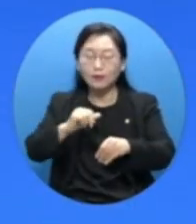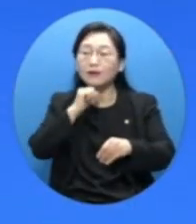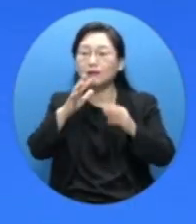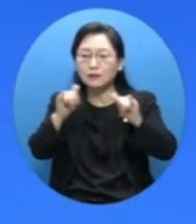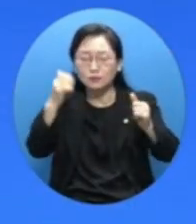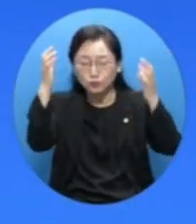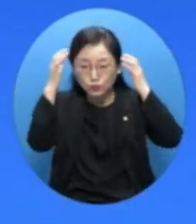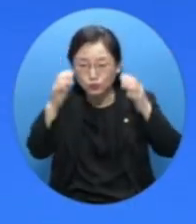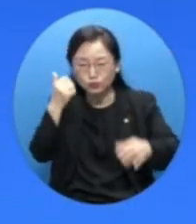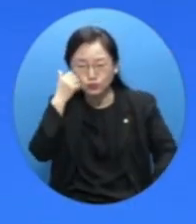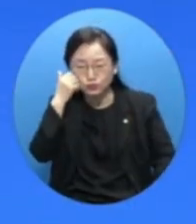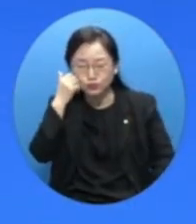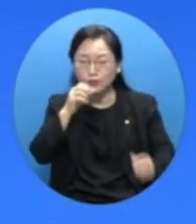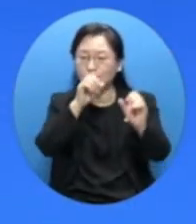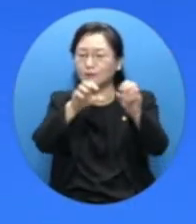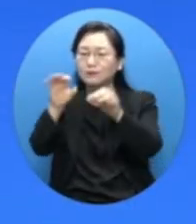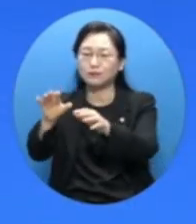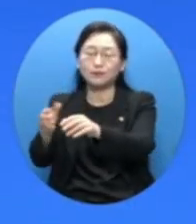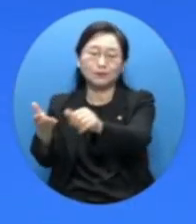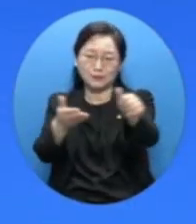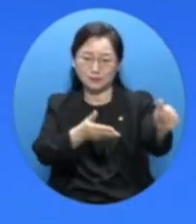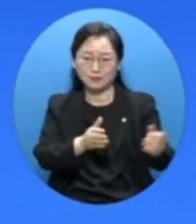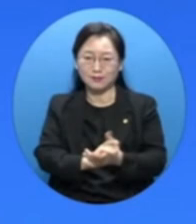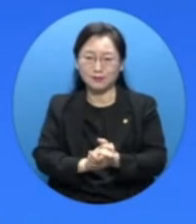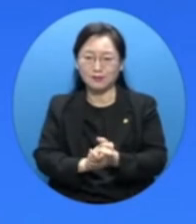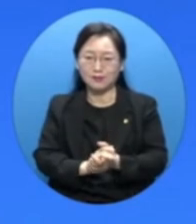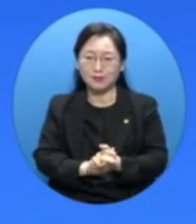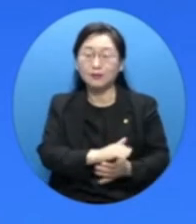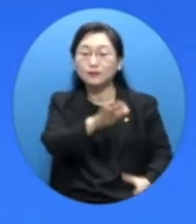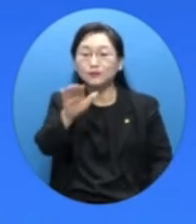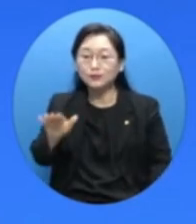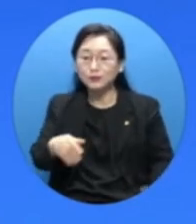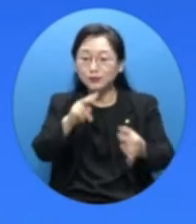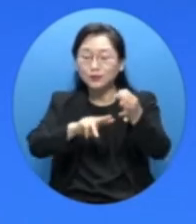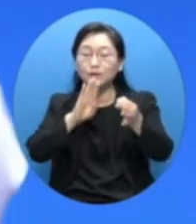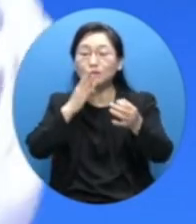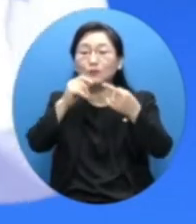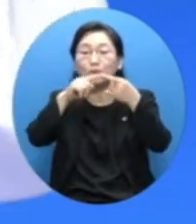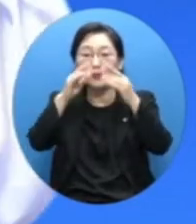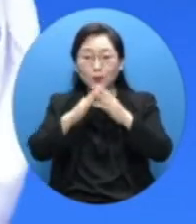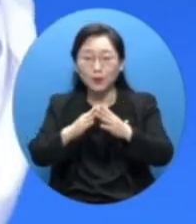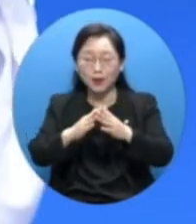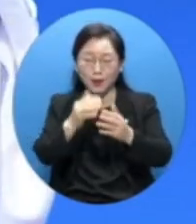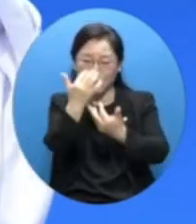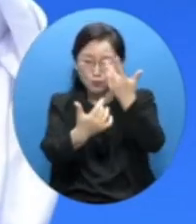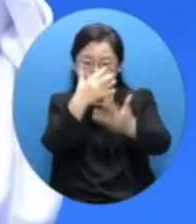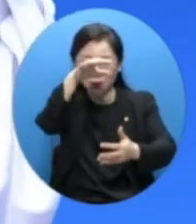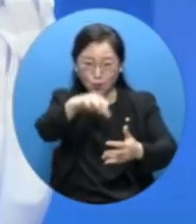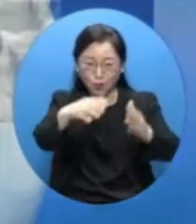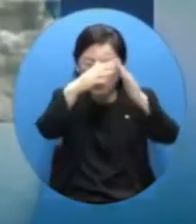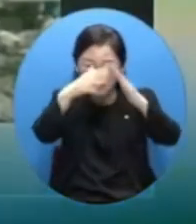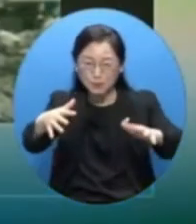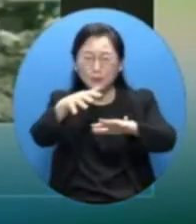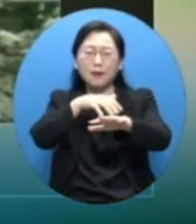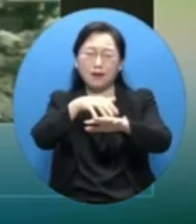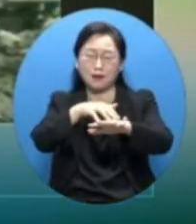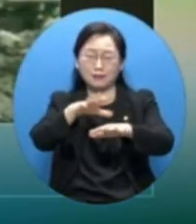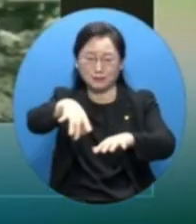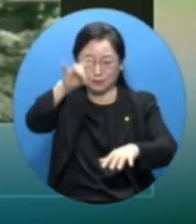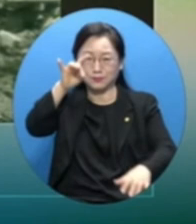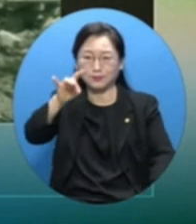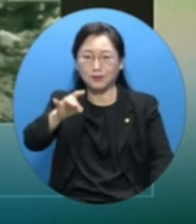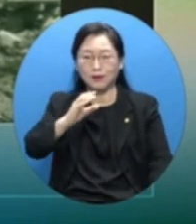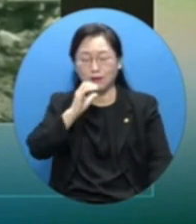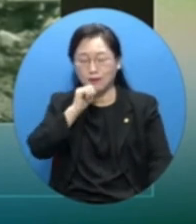이웃에게 주의 사랑을 전하는 주님의 자녀가 되어야 합니다. 우리 여의도 순복음교회 시작은 저 대두동 천막교회입니다. 정말